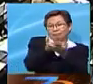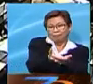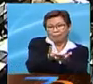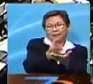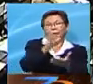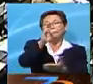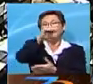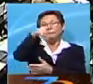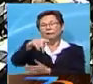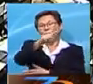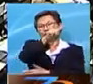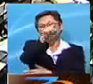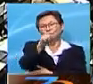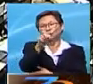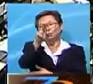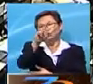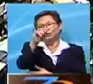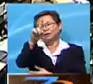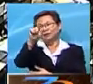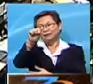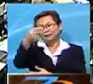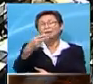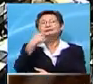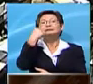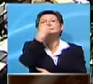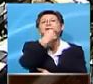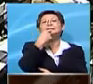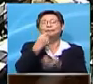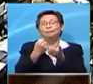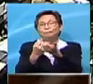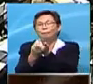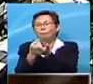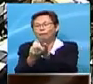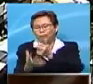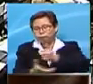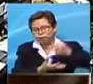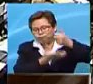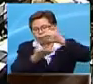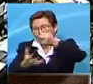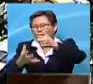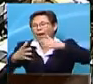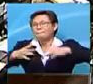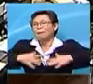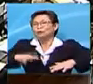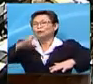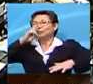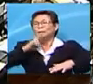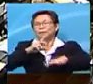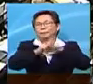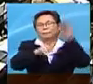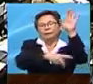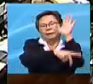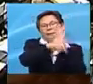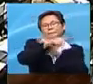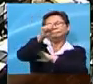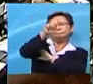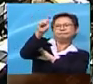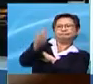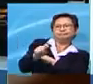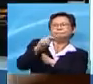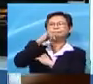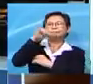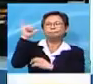Parlimen Ampang Zuraida Kamarudin berhubung siapa yang menjana kewangan kumpulan Baju Merah di Parlimen semalam.